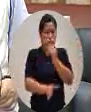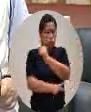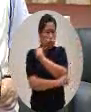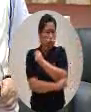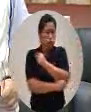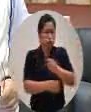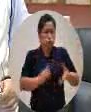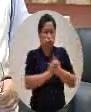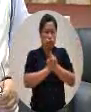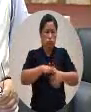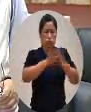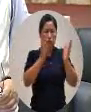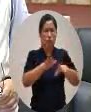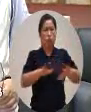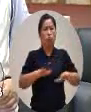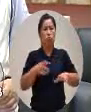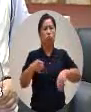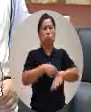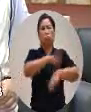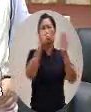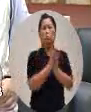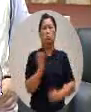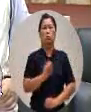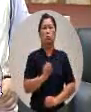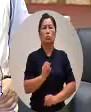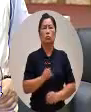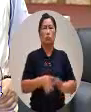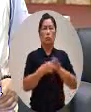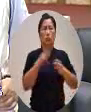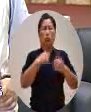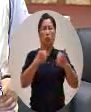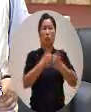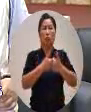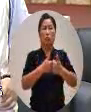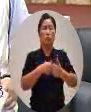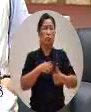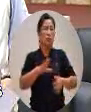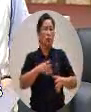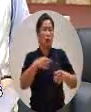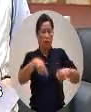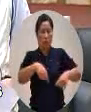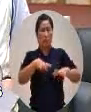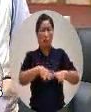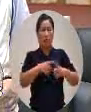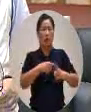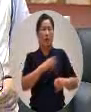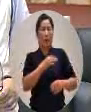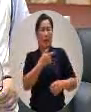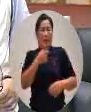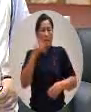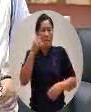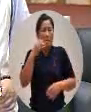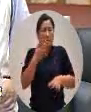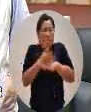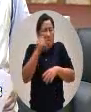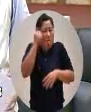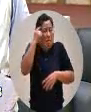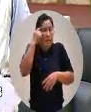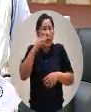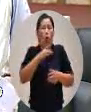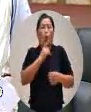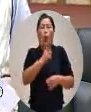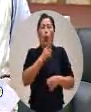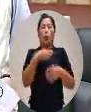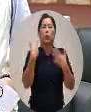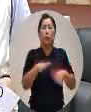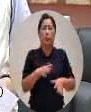朋友的安全性都沒有因為我們議事聽一些敏感的話題,我沒有要講但是最主要我說